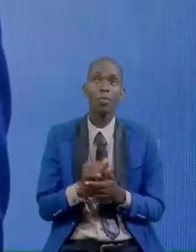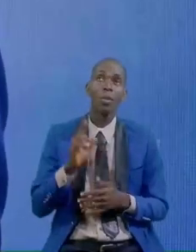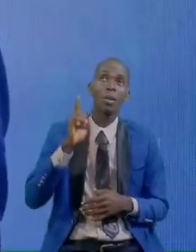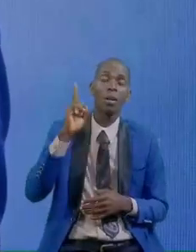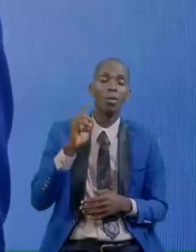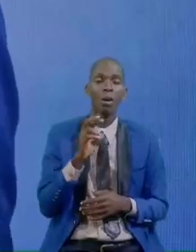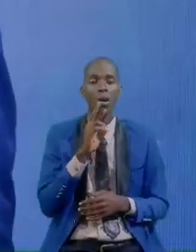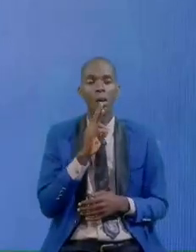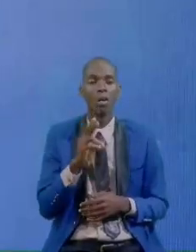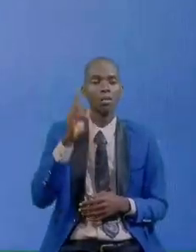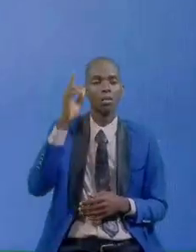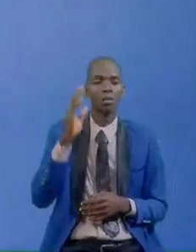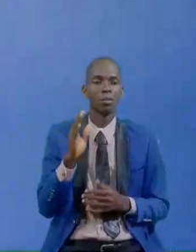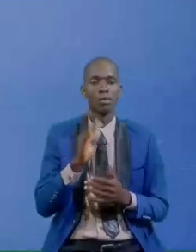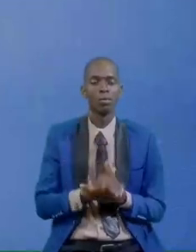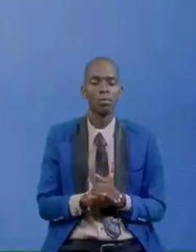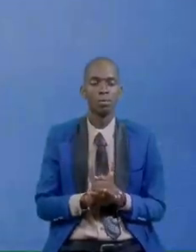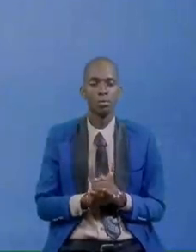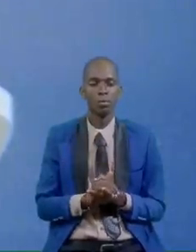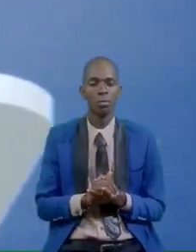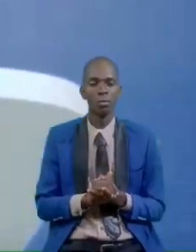Dieu en Israël.